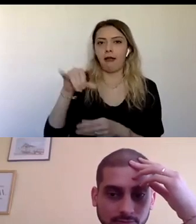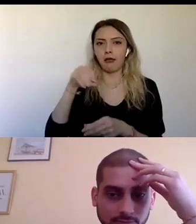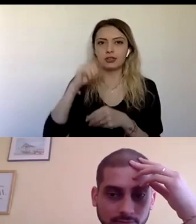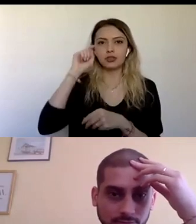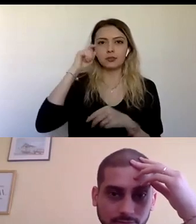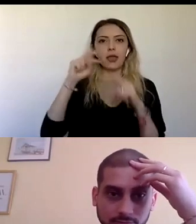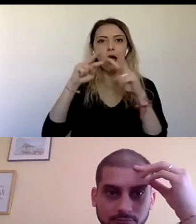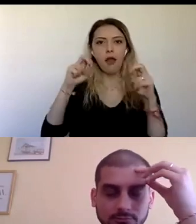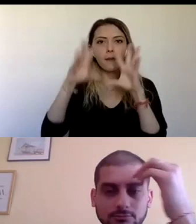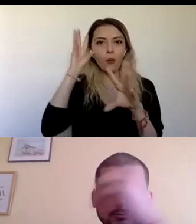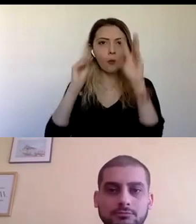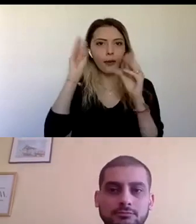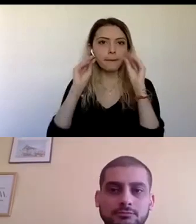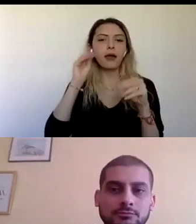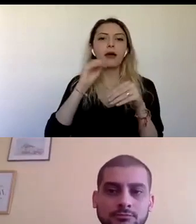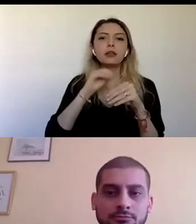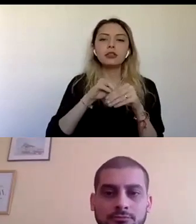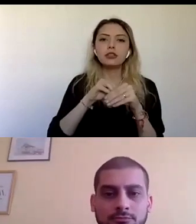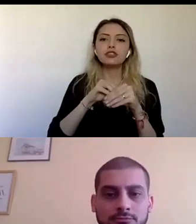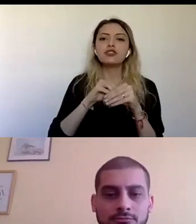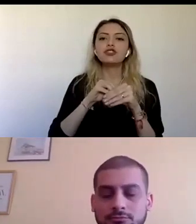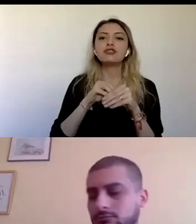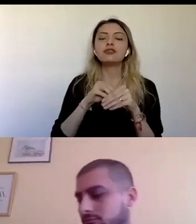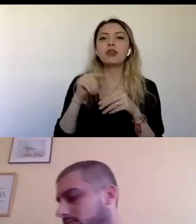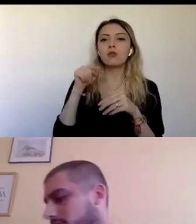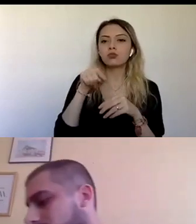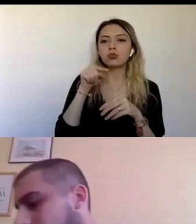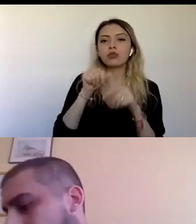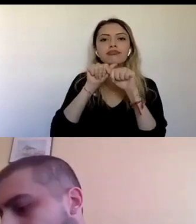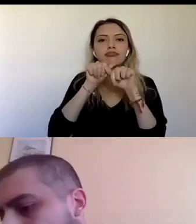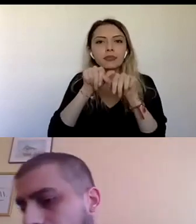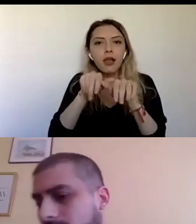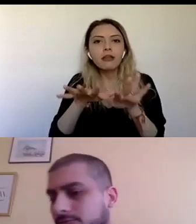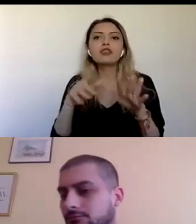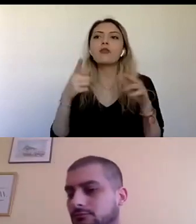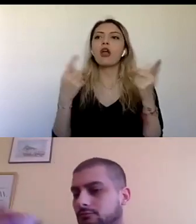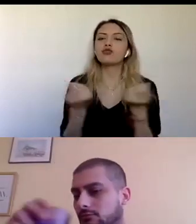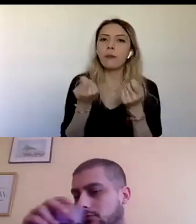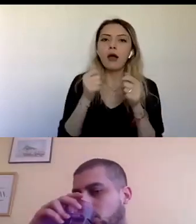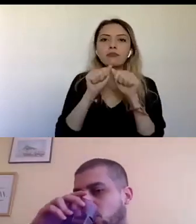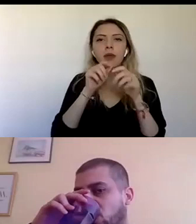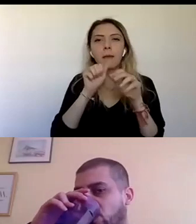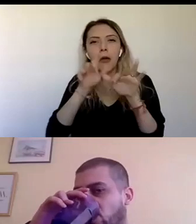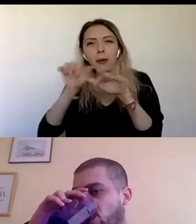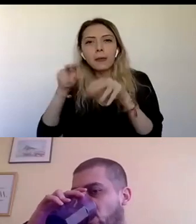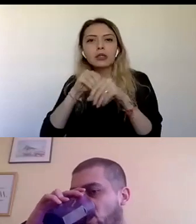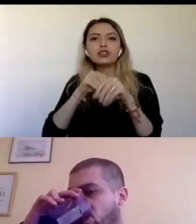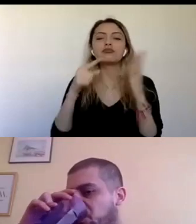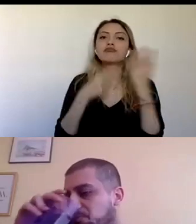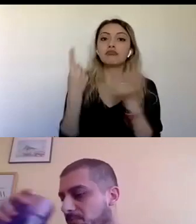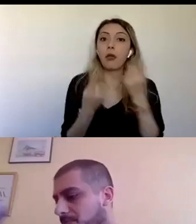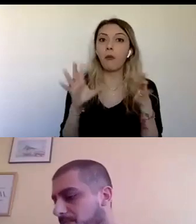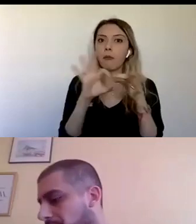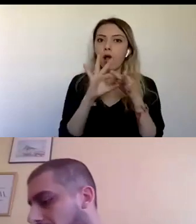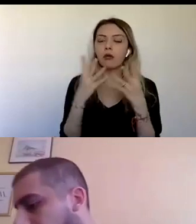hem yaygınlaştırma kısmını bize anlatan harika bir sunum oldu bence. Ve bunları çoğunlukla